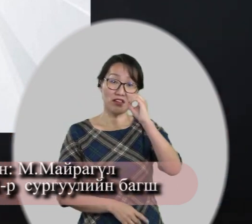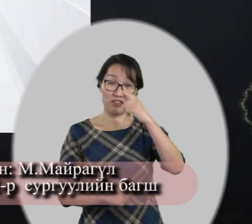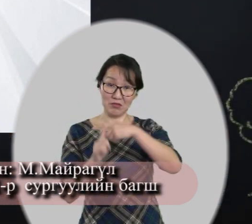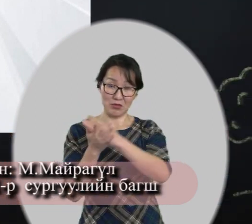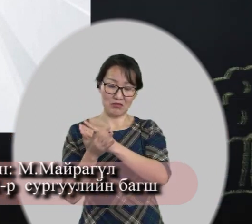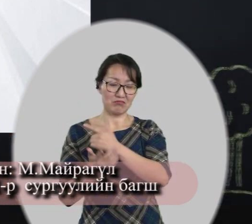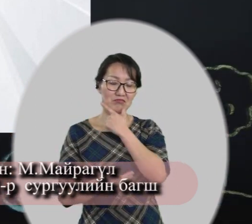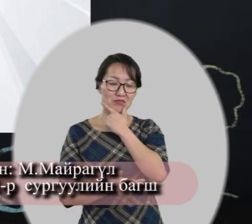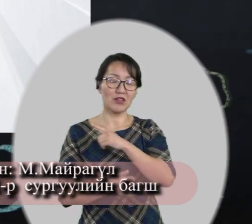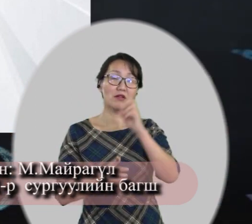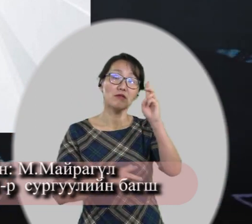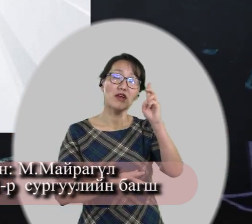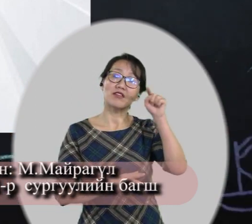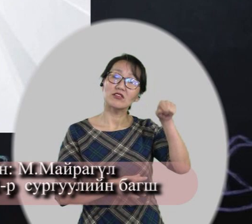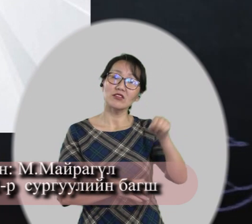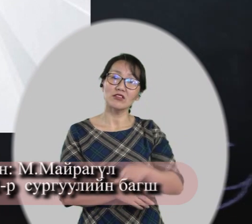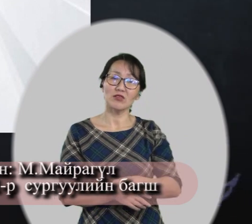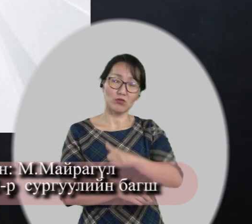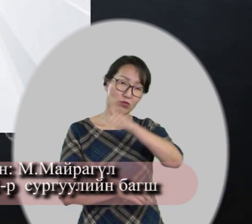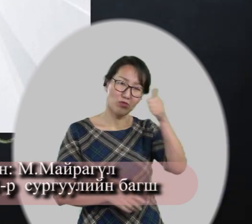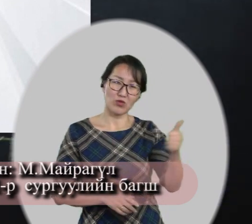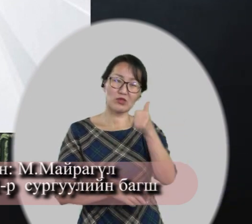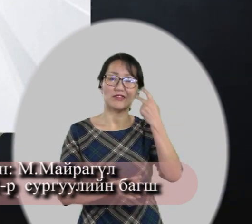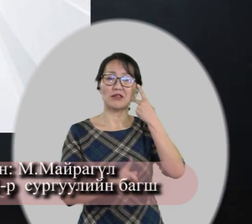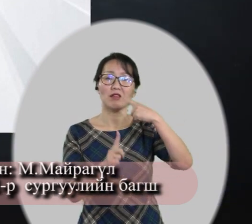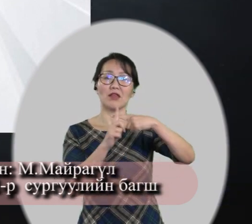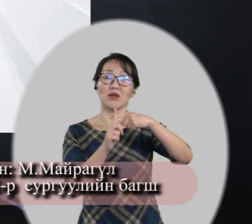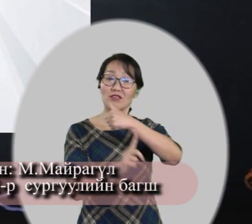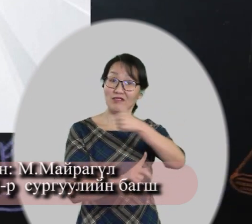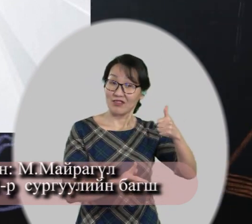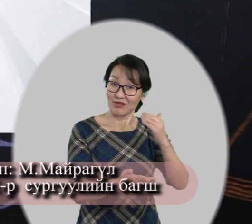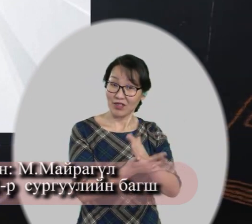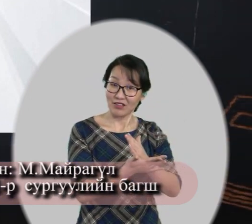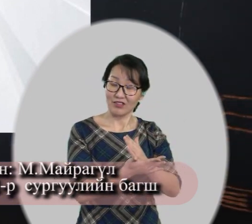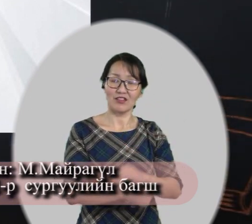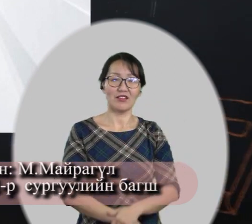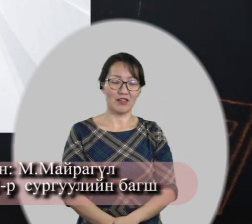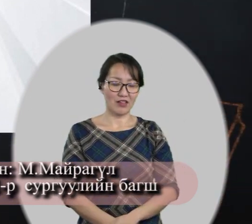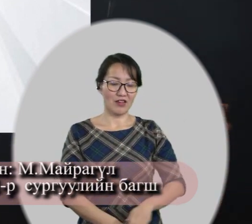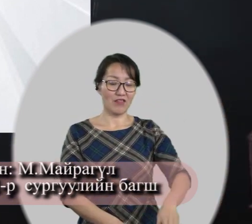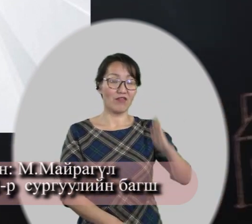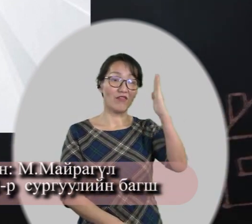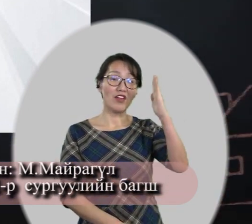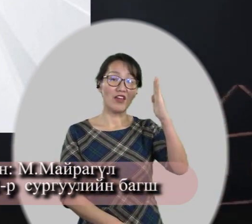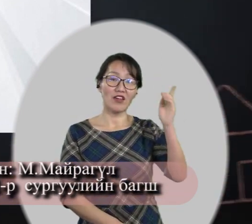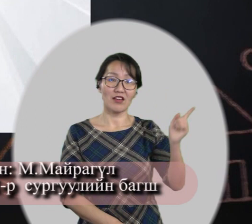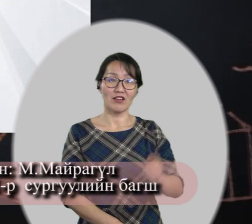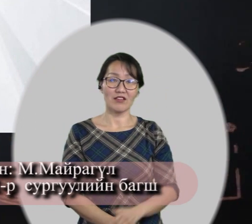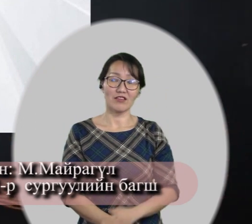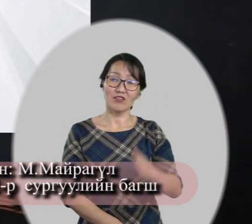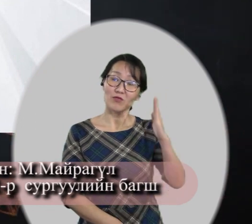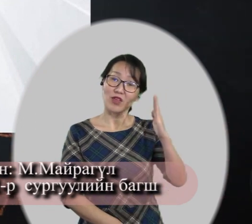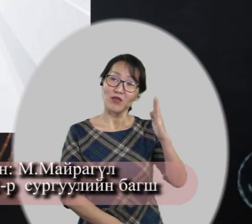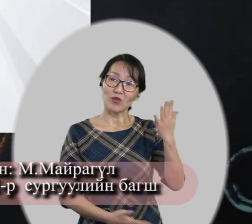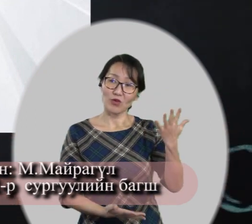Жоқ, 5 дегеніміз 10 сан және 0 бар екен. Б бөлігіндегі сандардың барлығы 10 сан